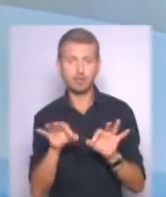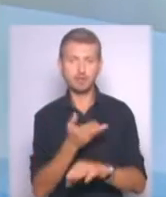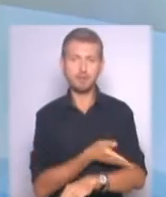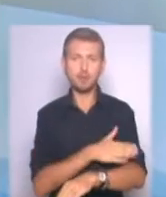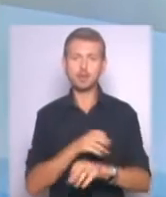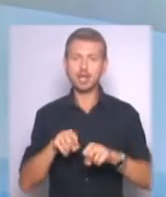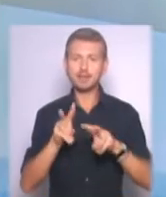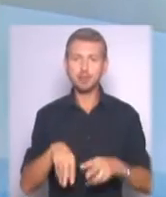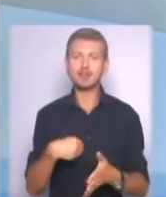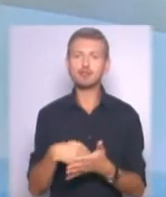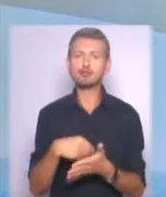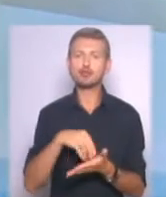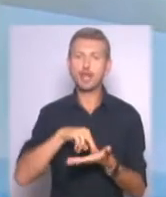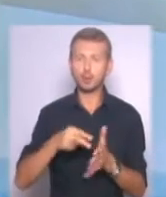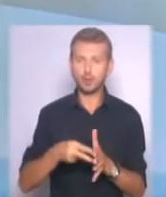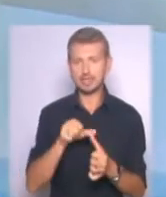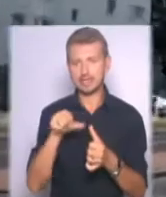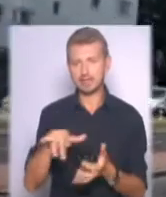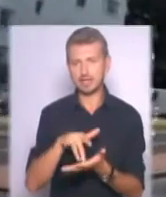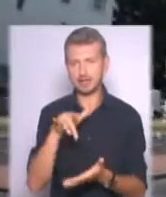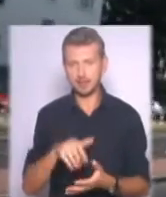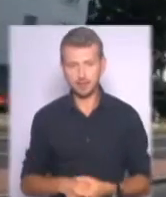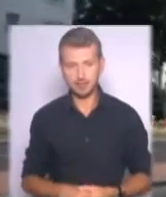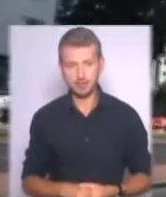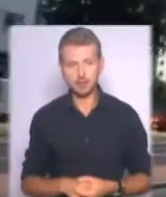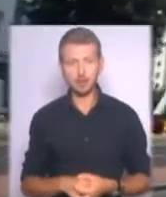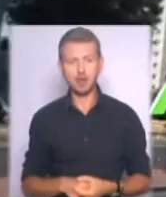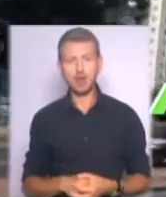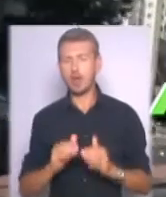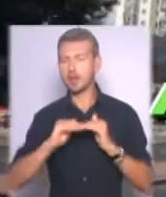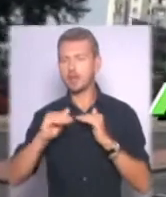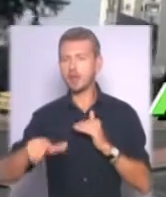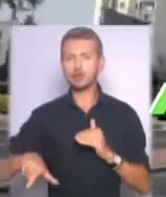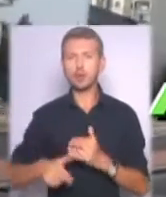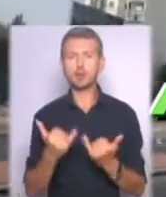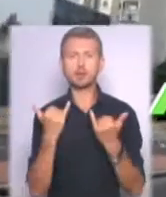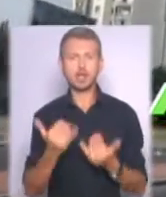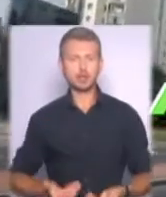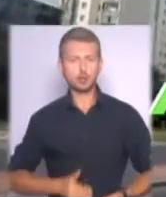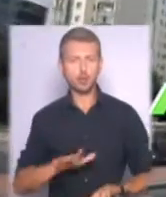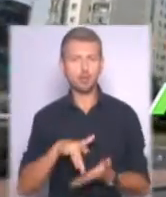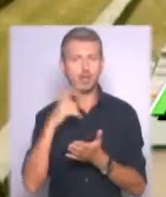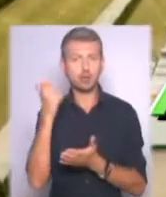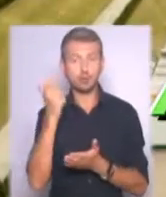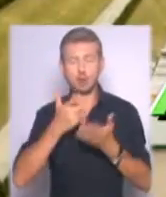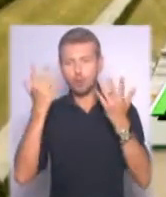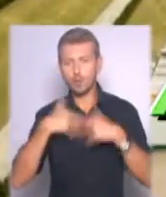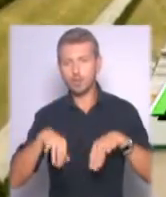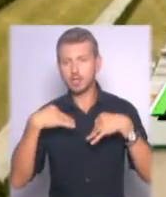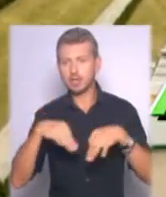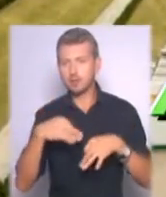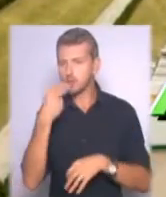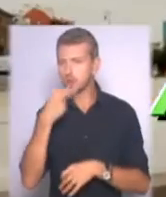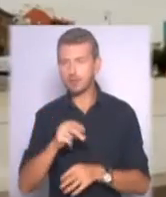експерт з бюджетної децентралізації. Гладенькі дороги, сучасне житлово-комунальне господарство, комфортний транспорт,